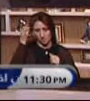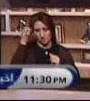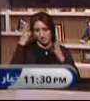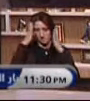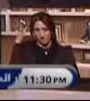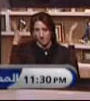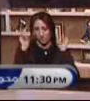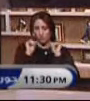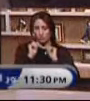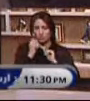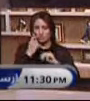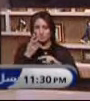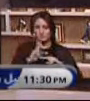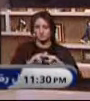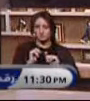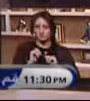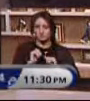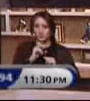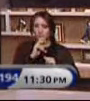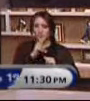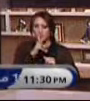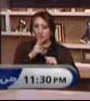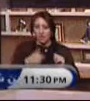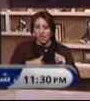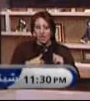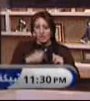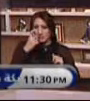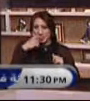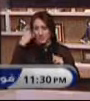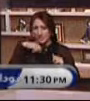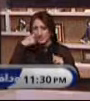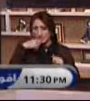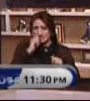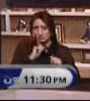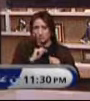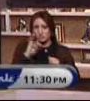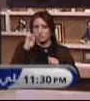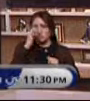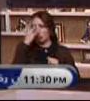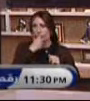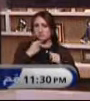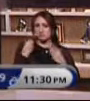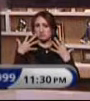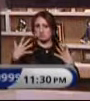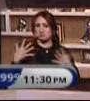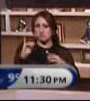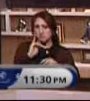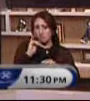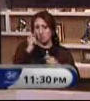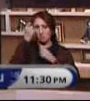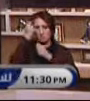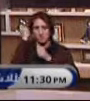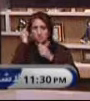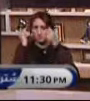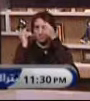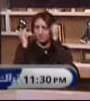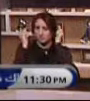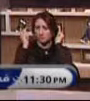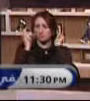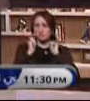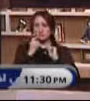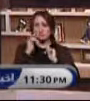الكارثه الكبرى انني دي منابع قساوه القلب، ان انا مهتم بالشكل العام ده. طيب ثوبك